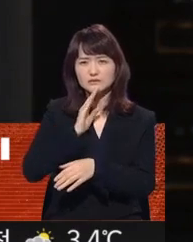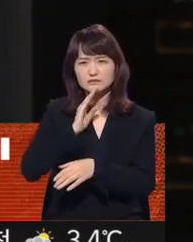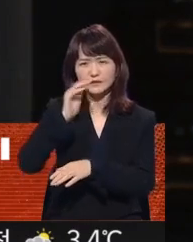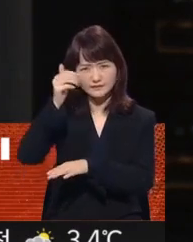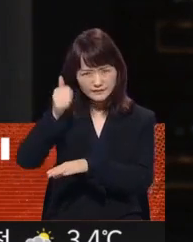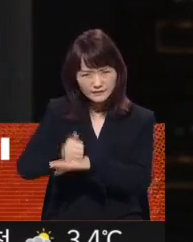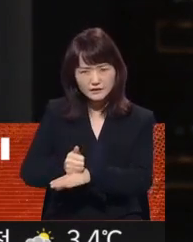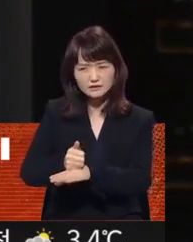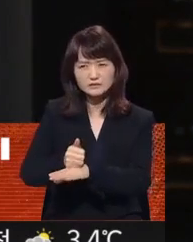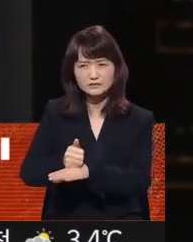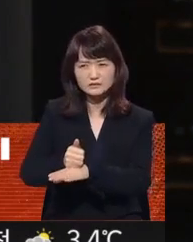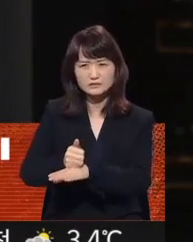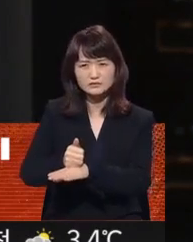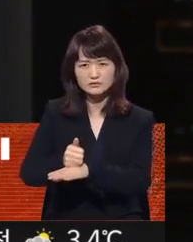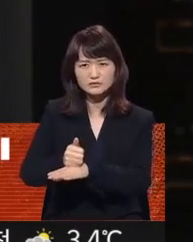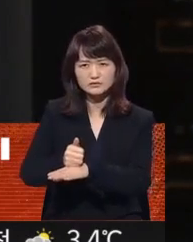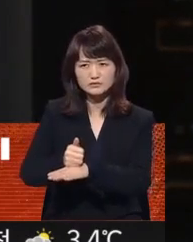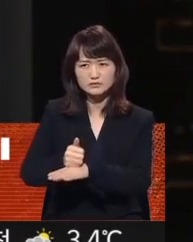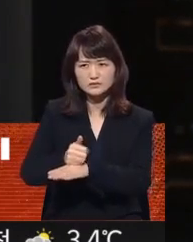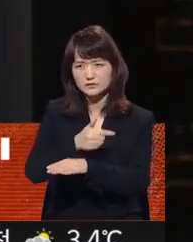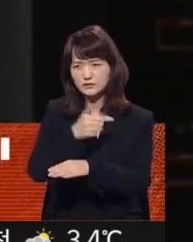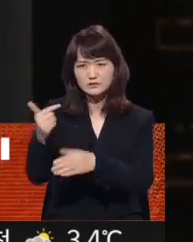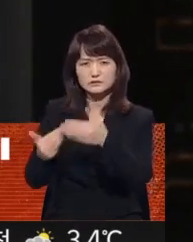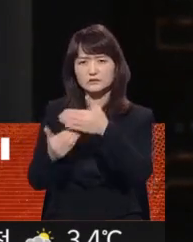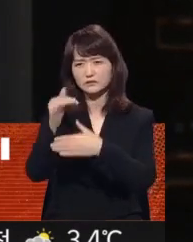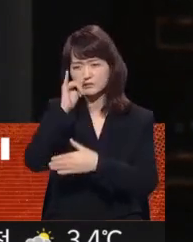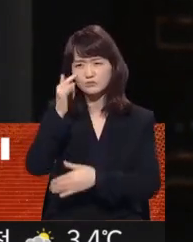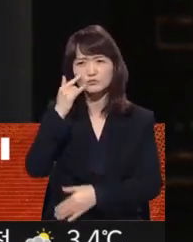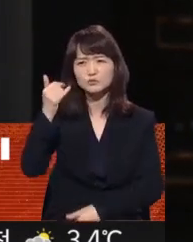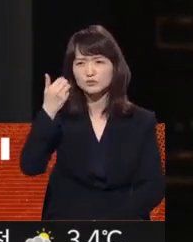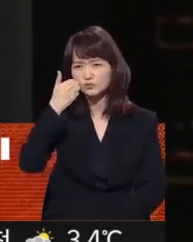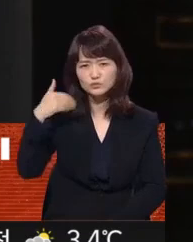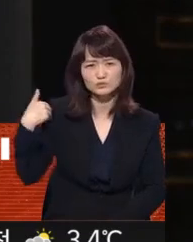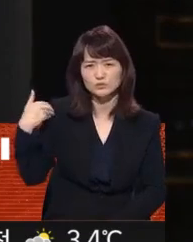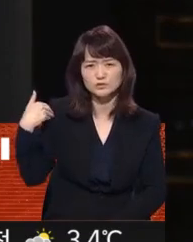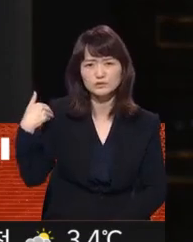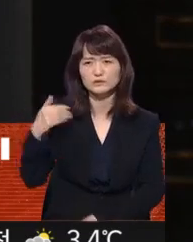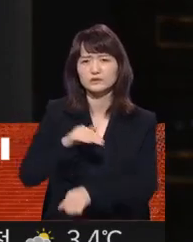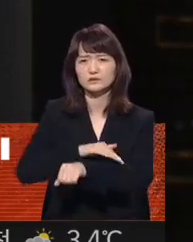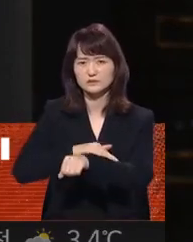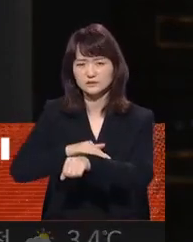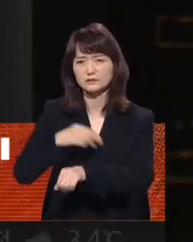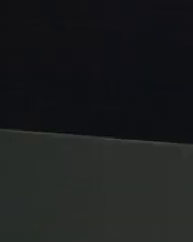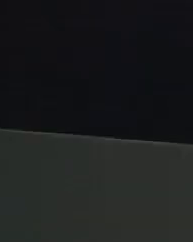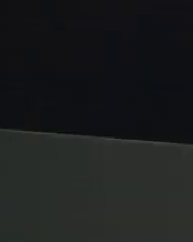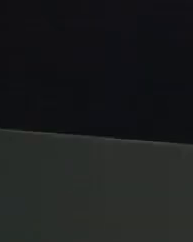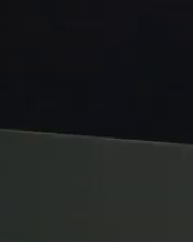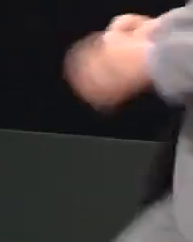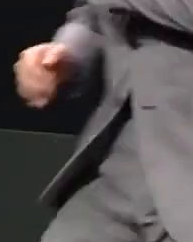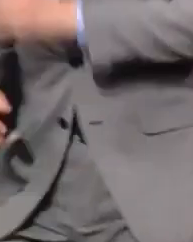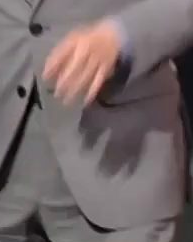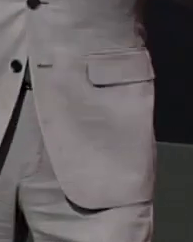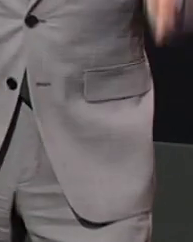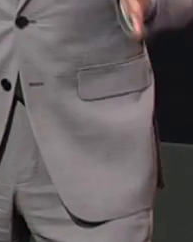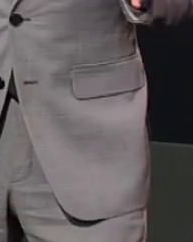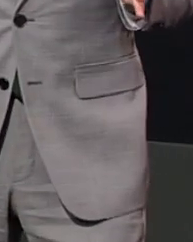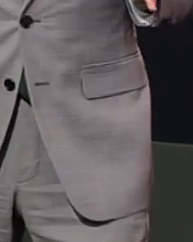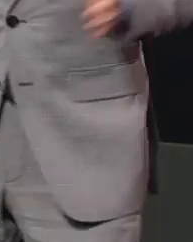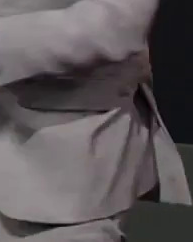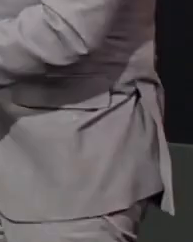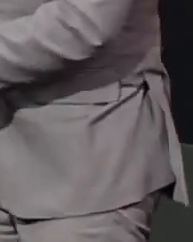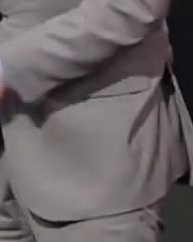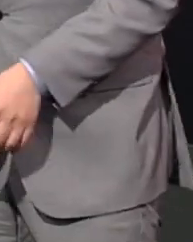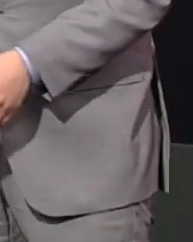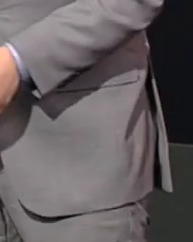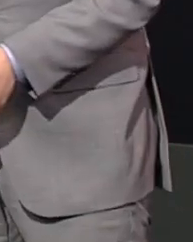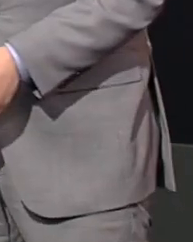그 부모님들 누구신지 모르겠습니다만 잘 진짜 간수하십시오 아직 안